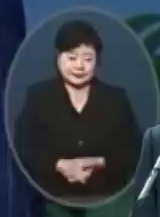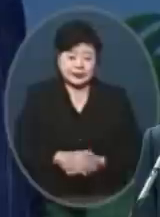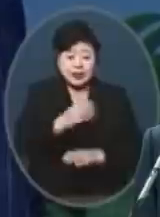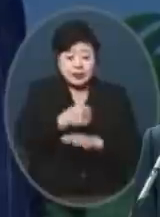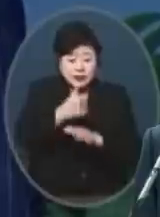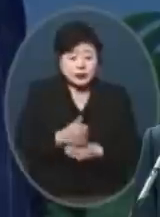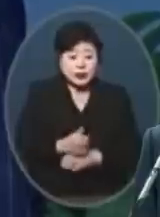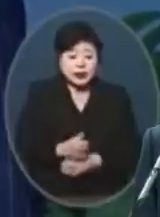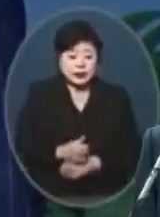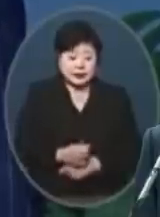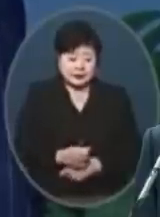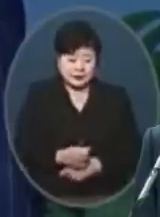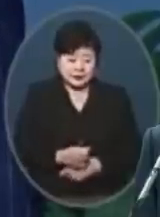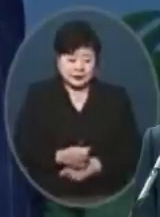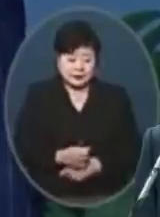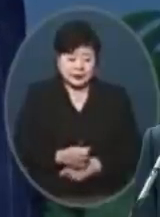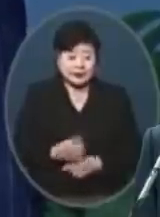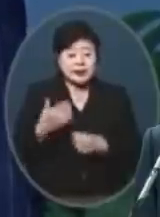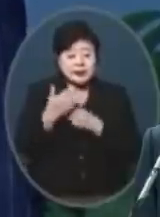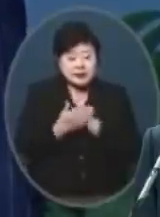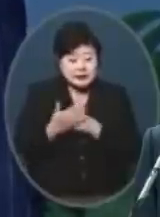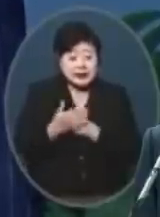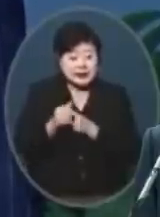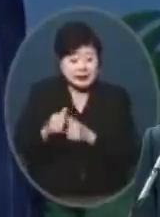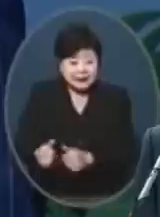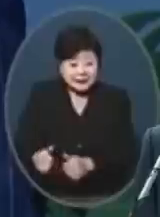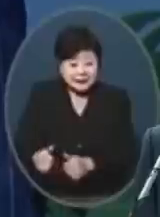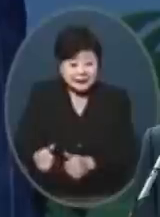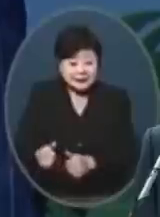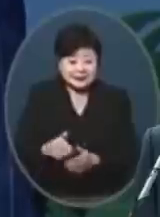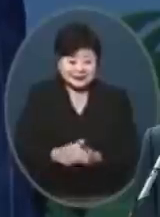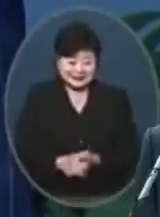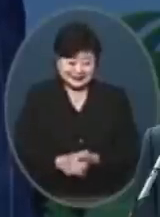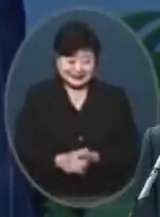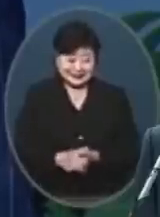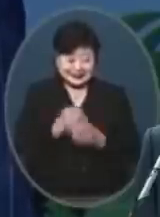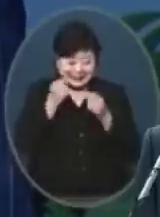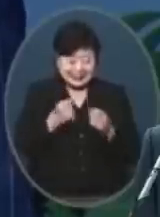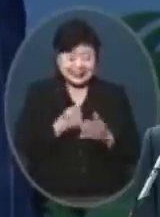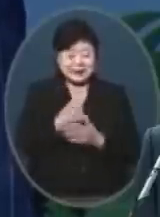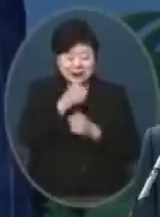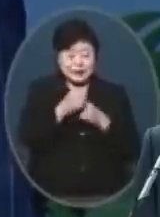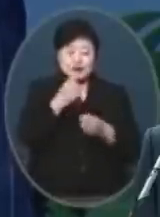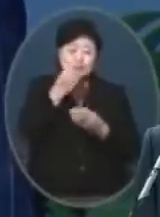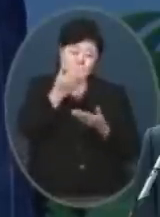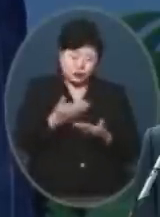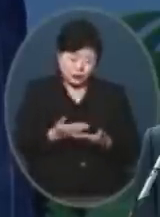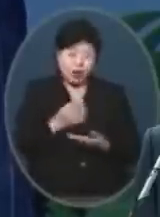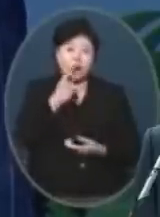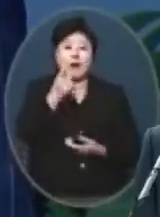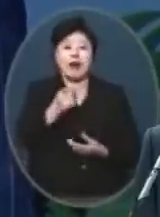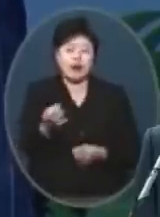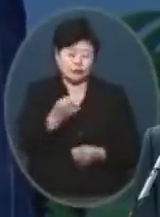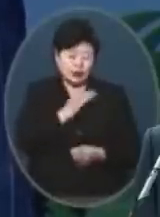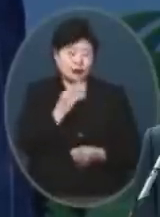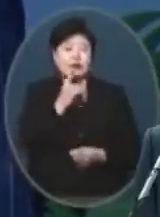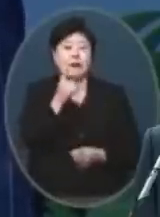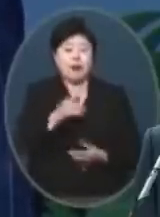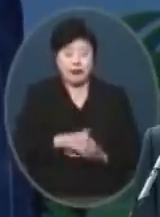그리스도의 진리를 따라서 삶으로 하나님이 축복해 주셨다.